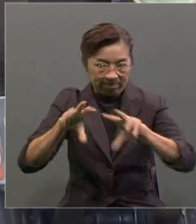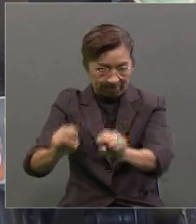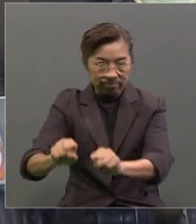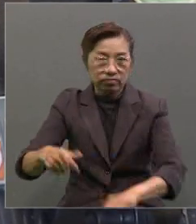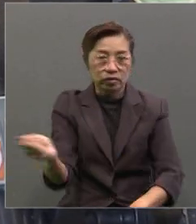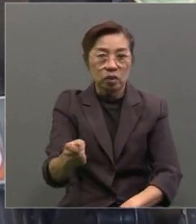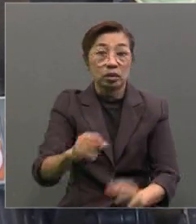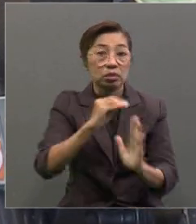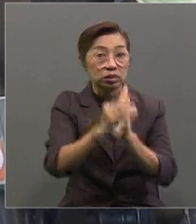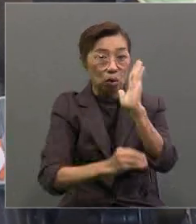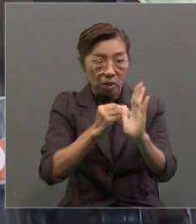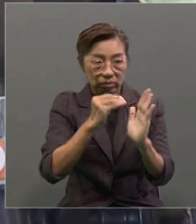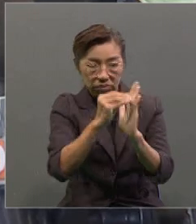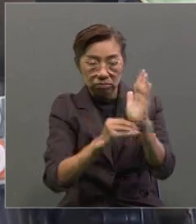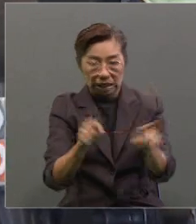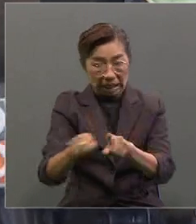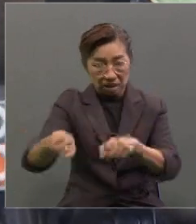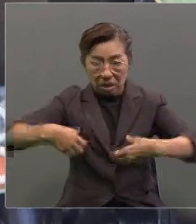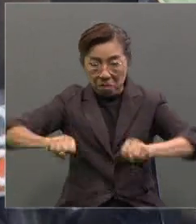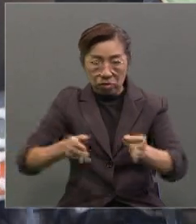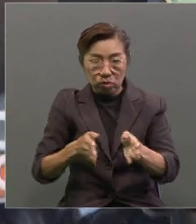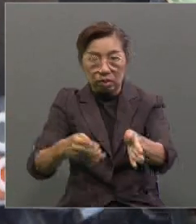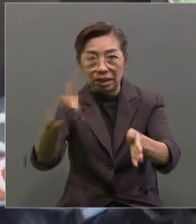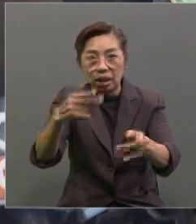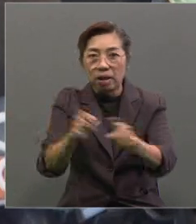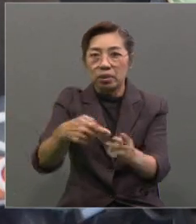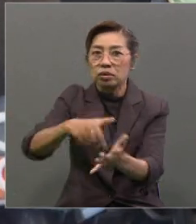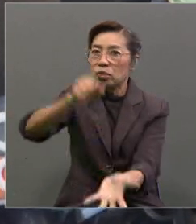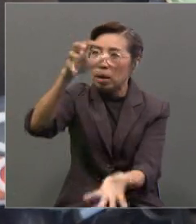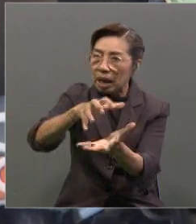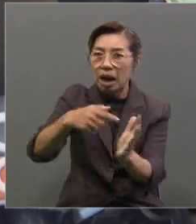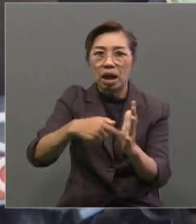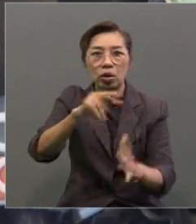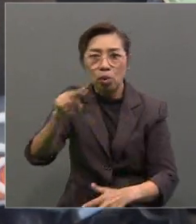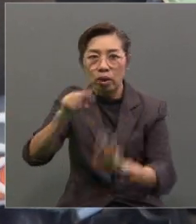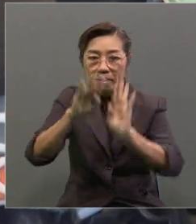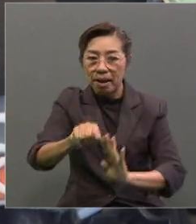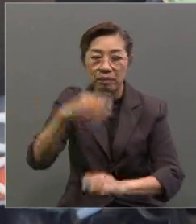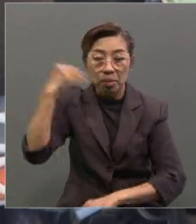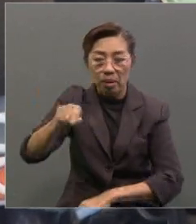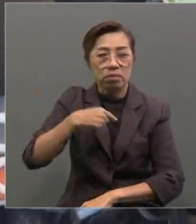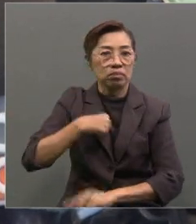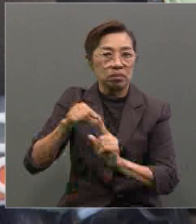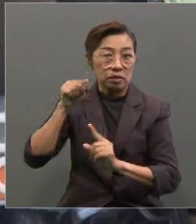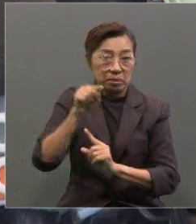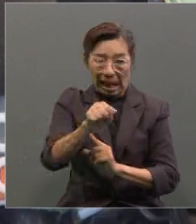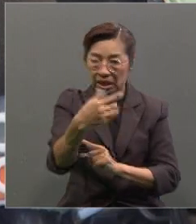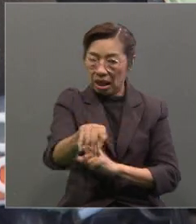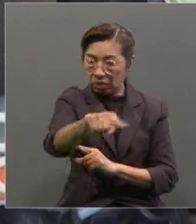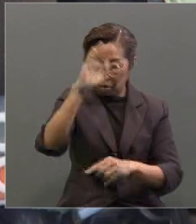จังหวัดที่มีลักษณะของการขี่มอเตอร์ไซค์แล้วยิงกันเช่นสมุทรปราการหรือจังหวัดนนท์ที่มีเหตุอย่างเงี้ยพี่สั่งการผู้การถ้ามีเห